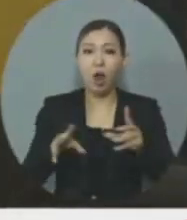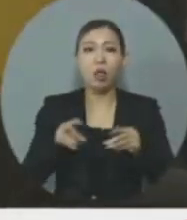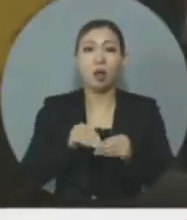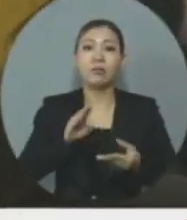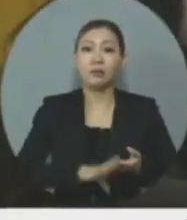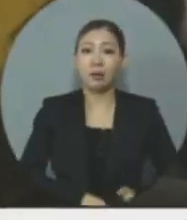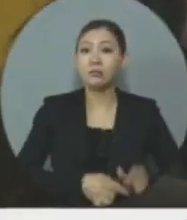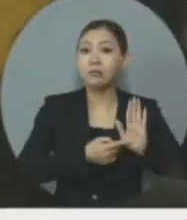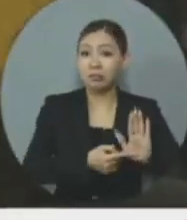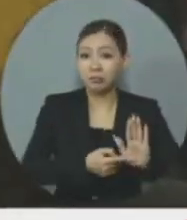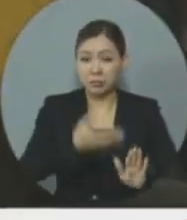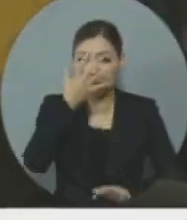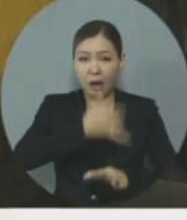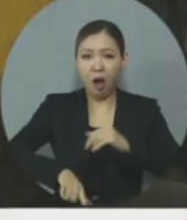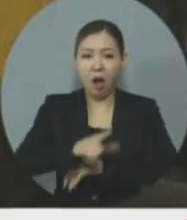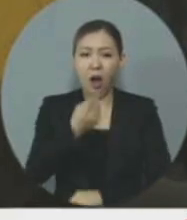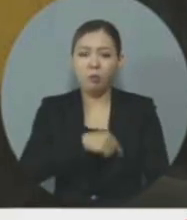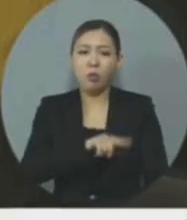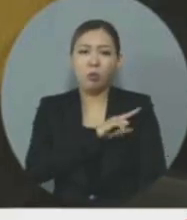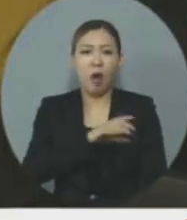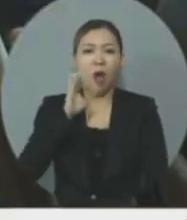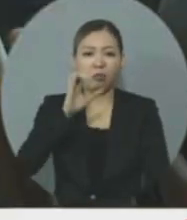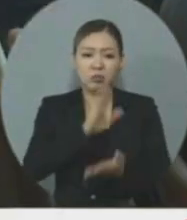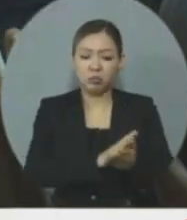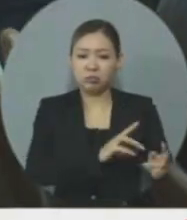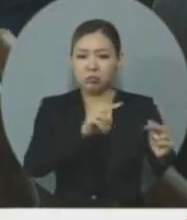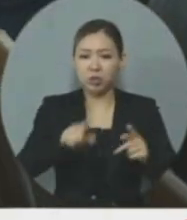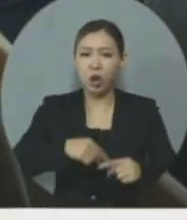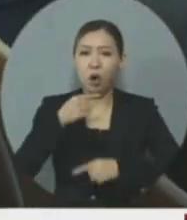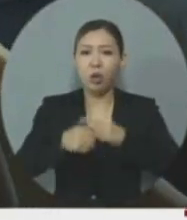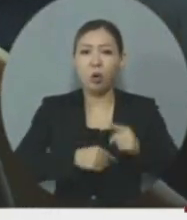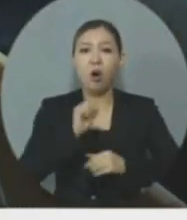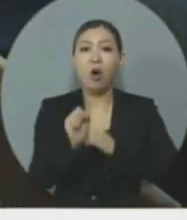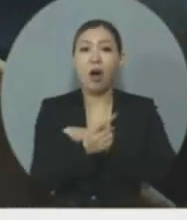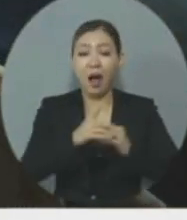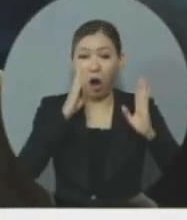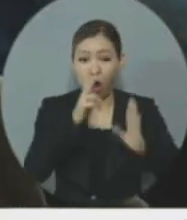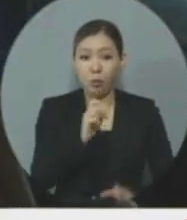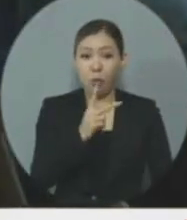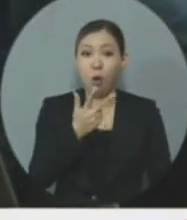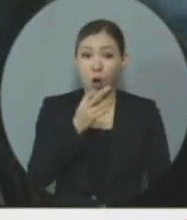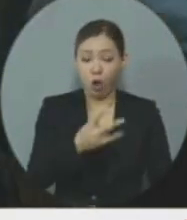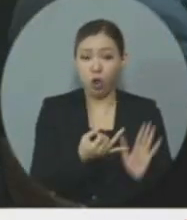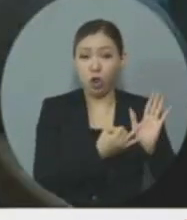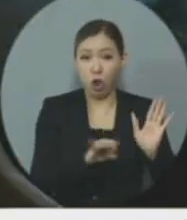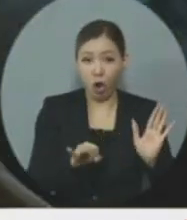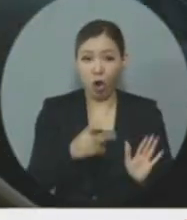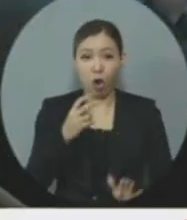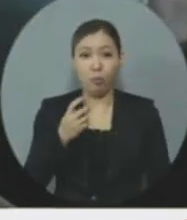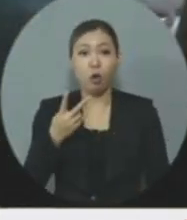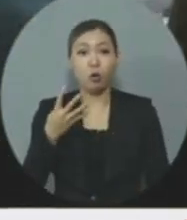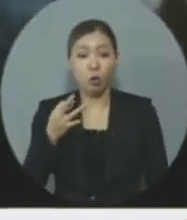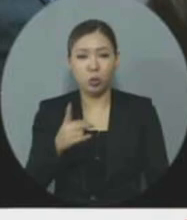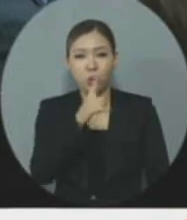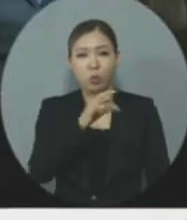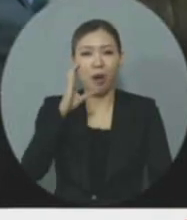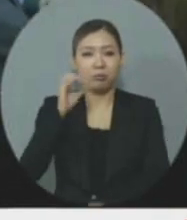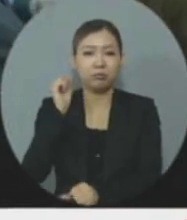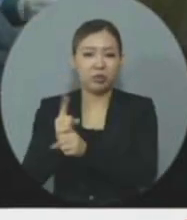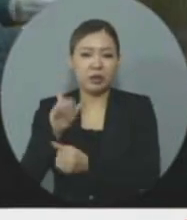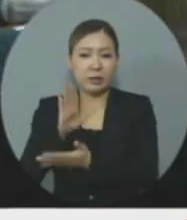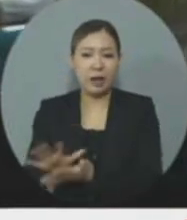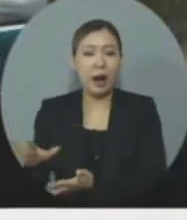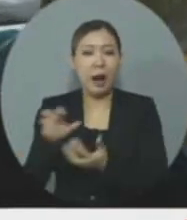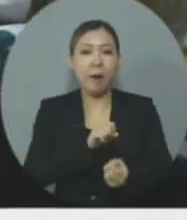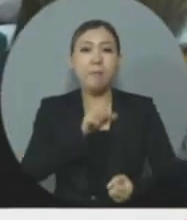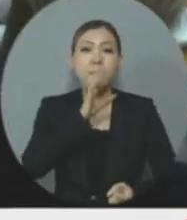газар энэ тэргүүнд нийтийн тээврийн шинжилт онцгой анхаарч 2023 онд 700, 2024 онд 100 орчим автобусыг шинээр оруулж ирж парк шинжилгээ хийхээр ажиллаж